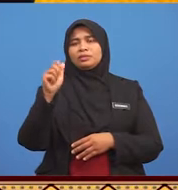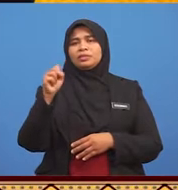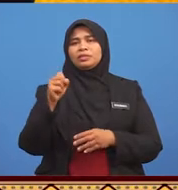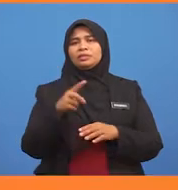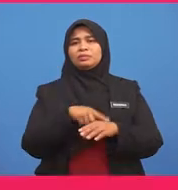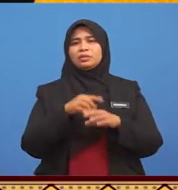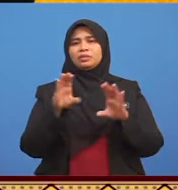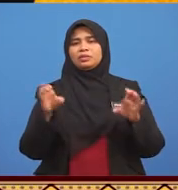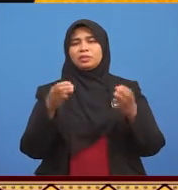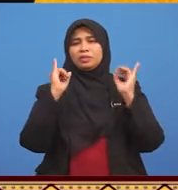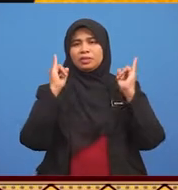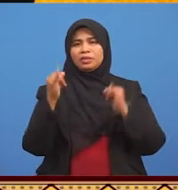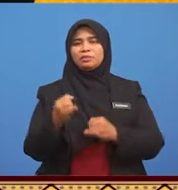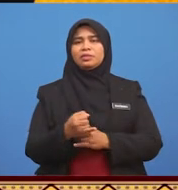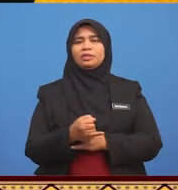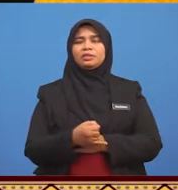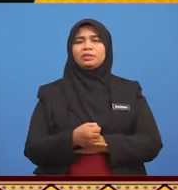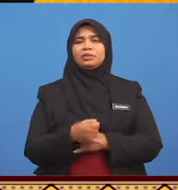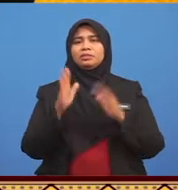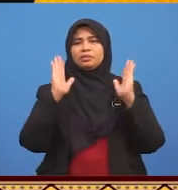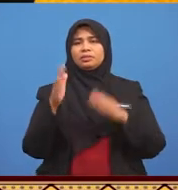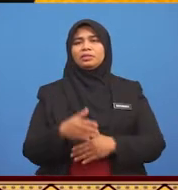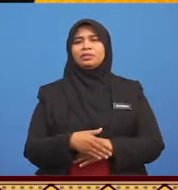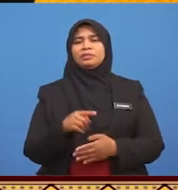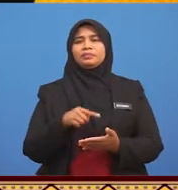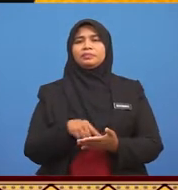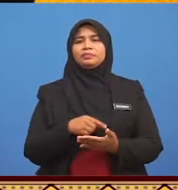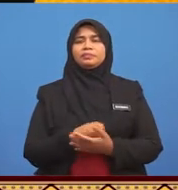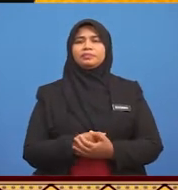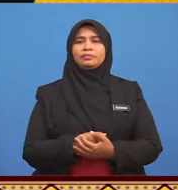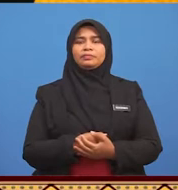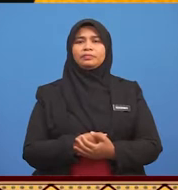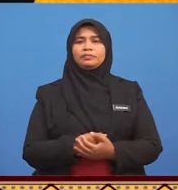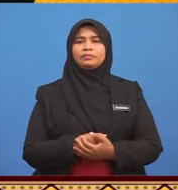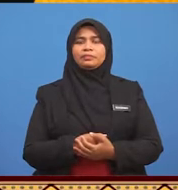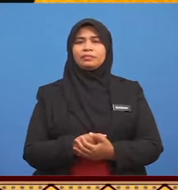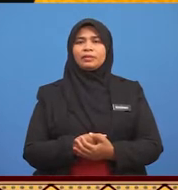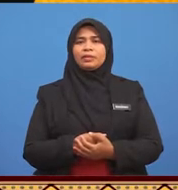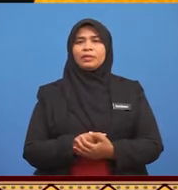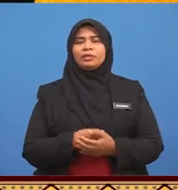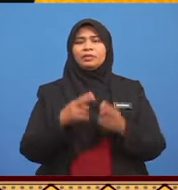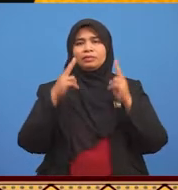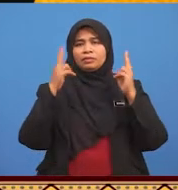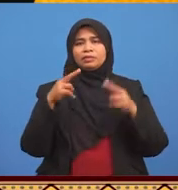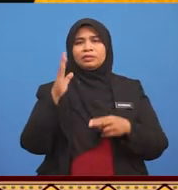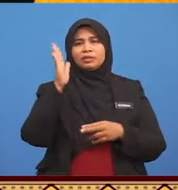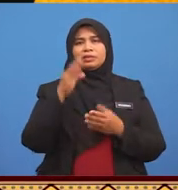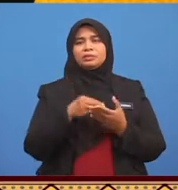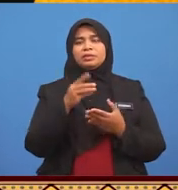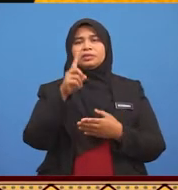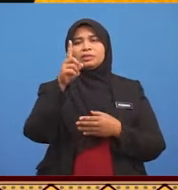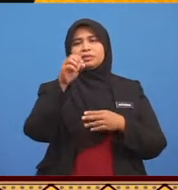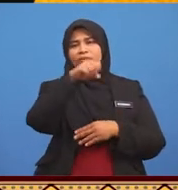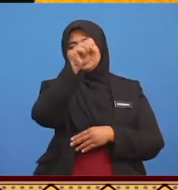solat ini. Baiklah, sebelum Ustazah mengakhiri pembelajaran kita pada hari ini, Ustazah akan memberikan